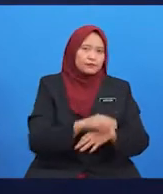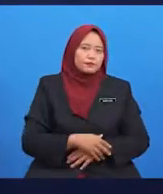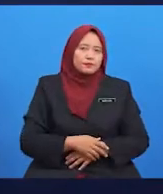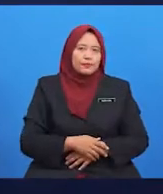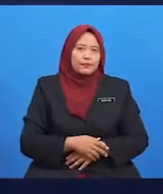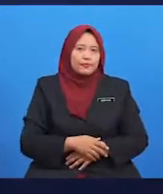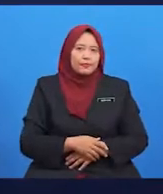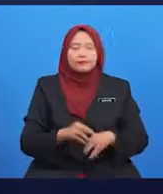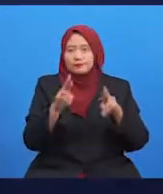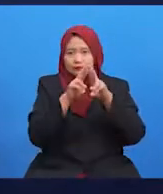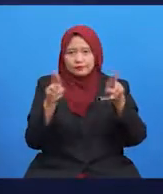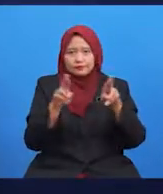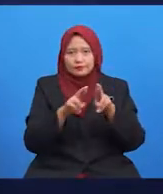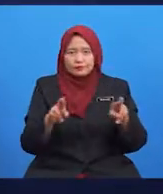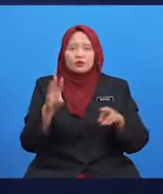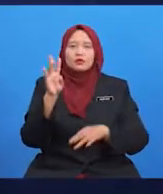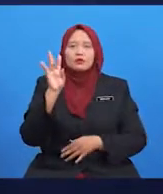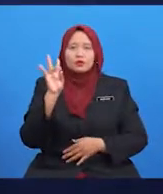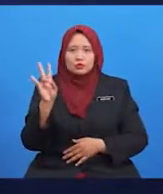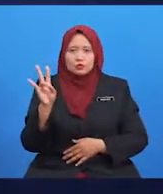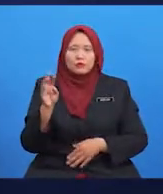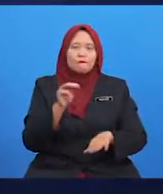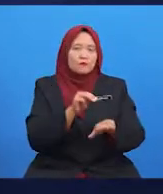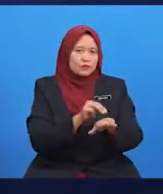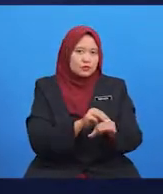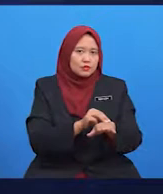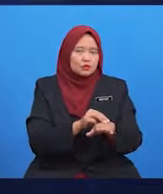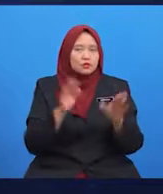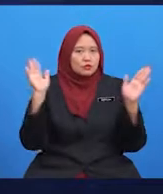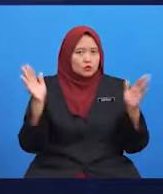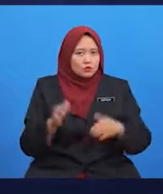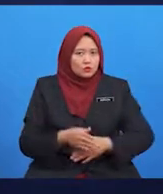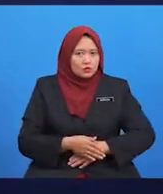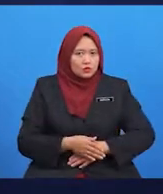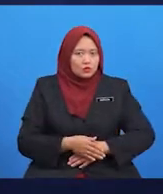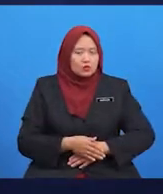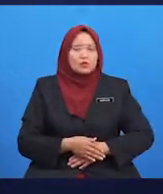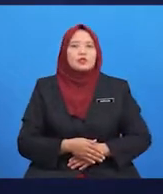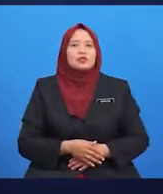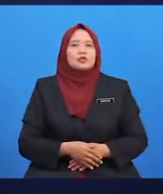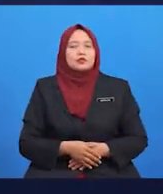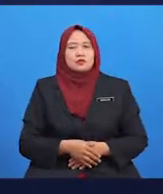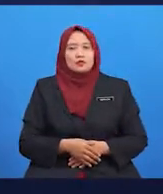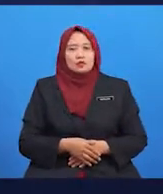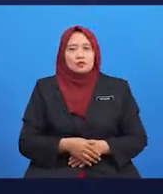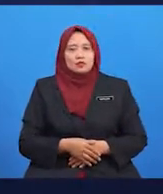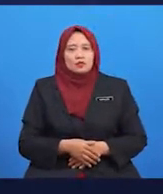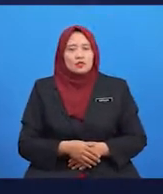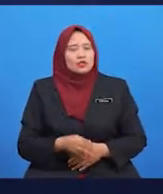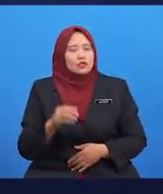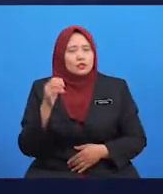Rangkap 7, ketika hendak menunaikan solat, penyajak sering terkenang akan perbuatan